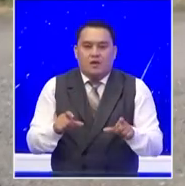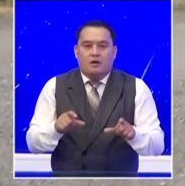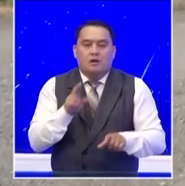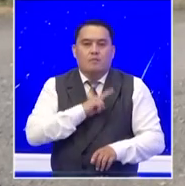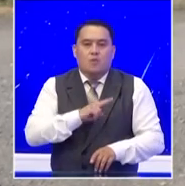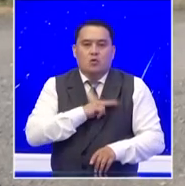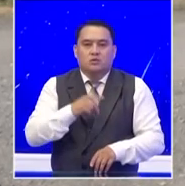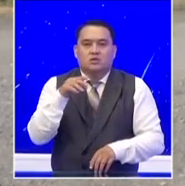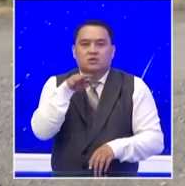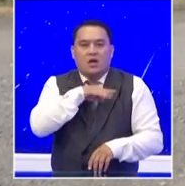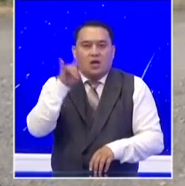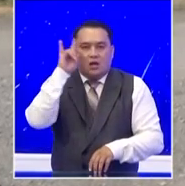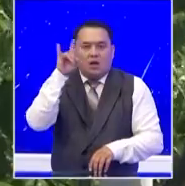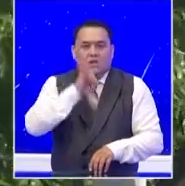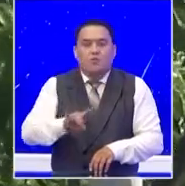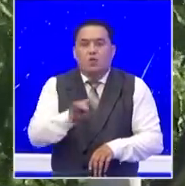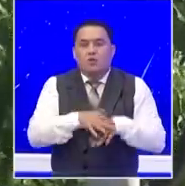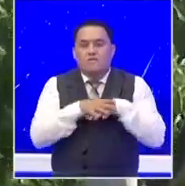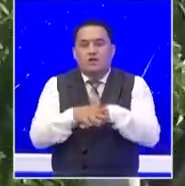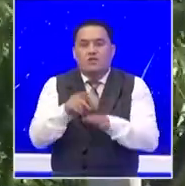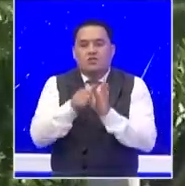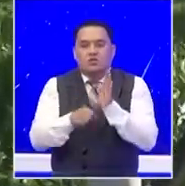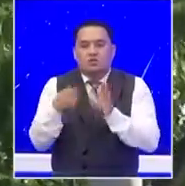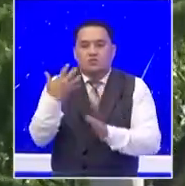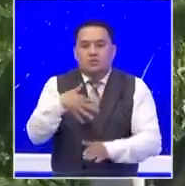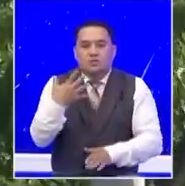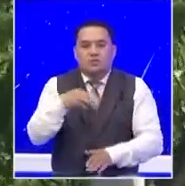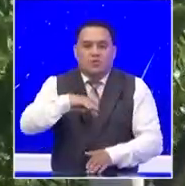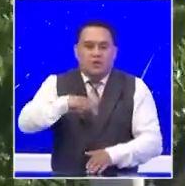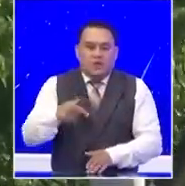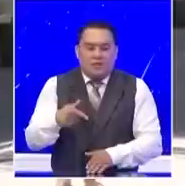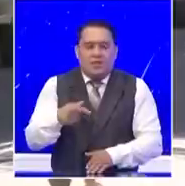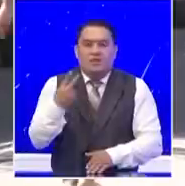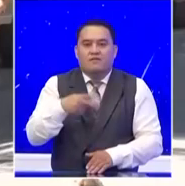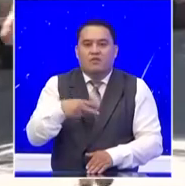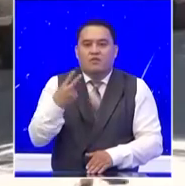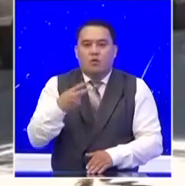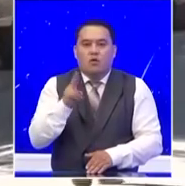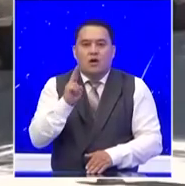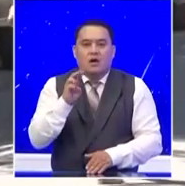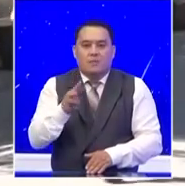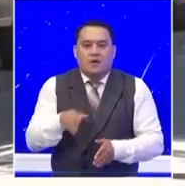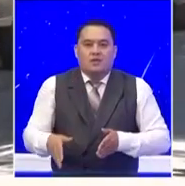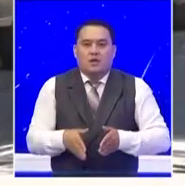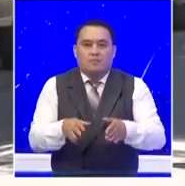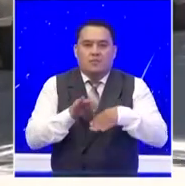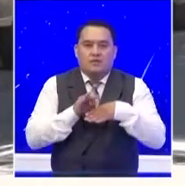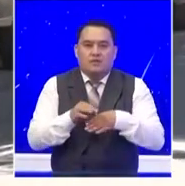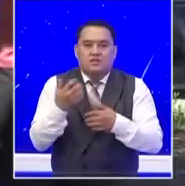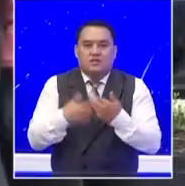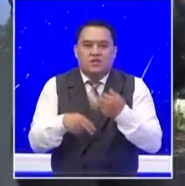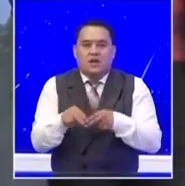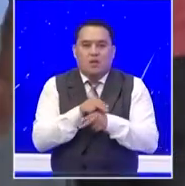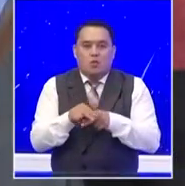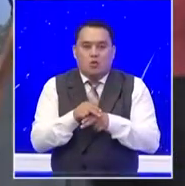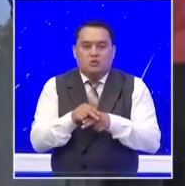этом году по Сарканскому району на ремонт дорог выделено 655 миллионов тенге. На 22 километрах автомобильных путей проведут средний ремонт, а